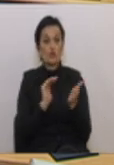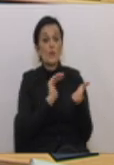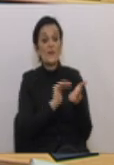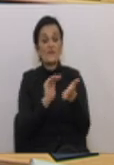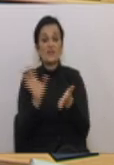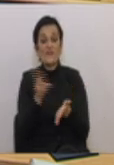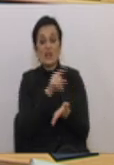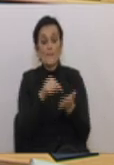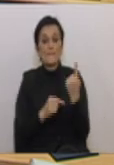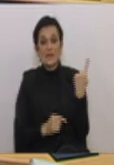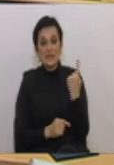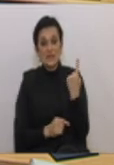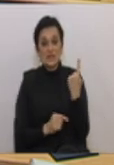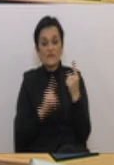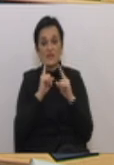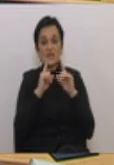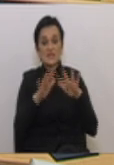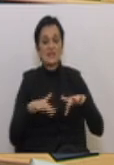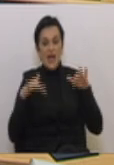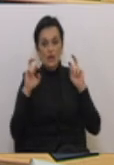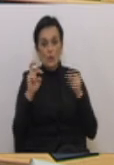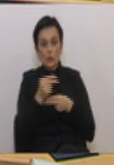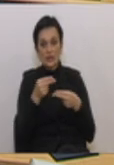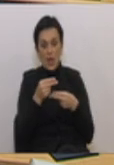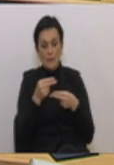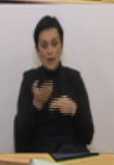საკითხს. Პირველი, საკრებულოების თემა.